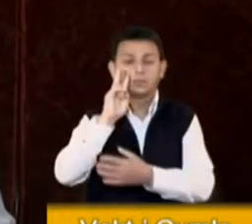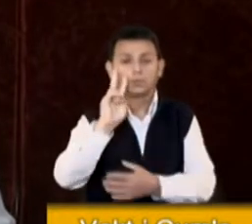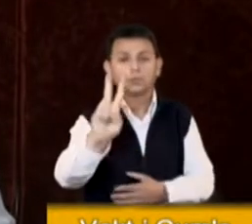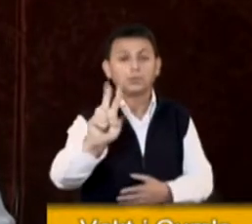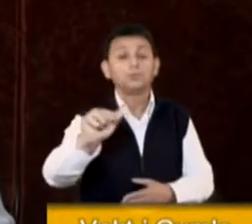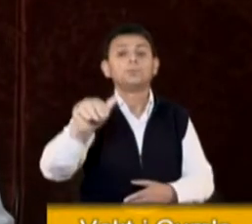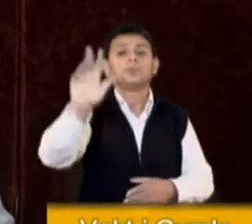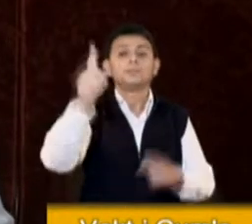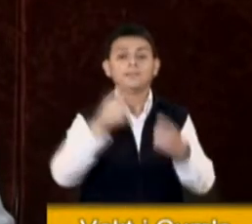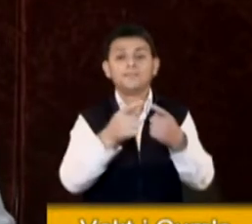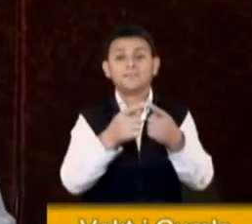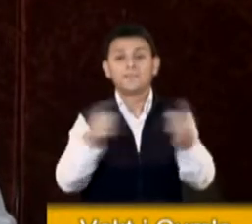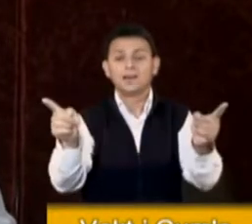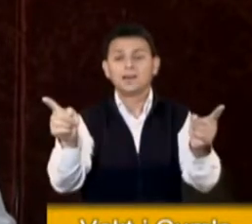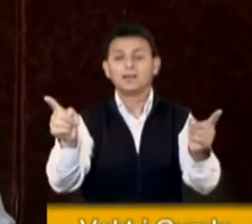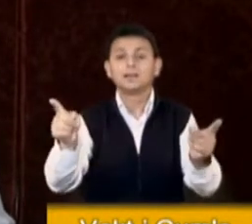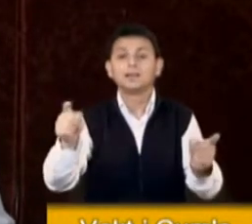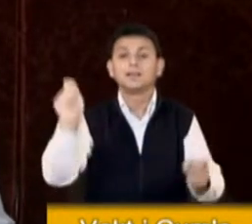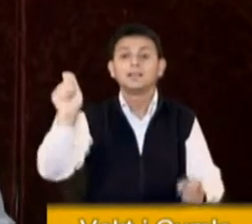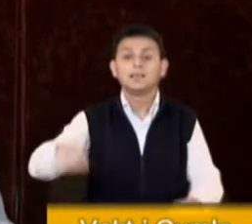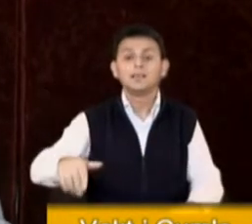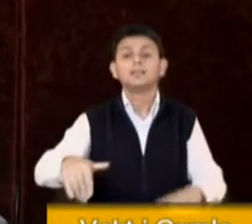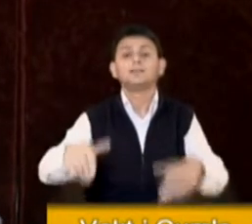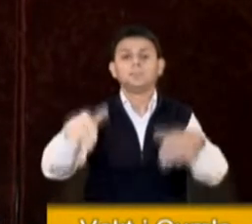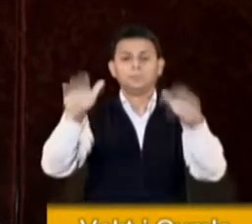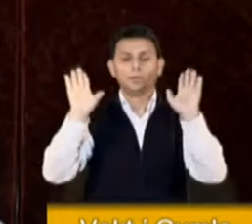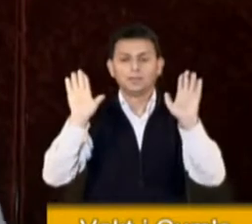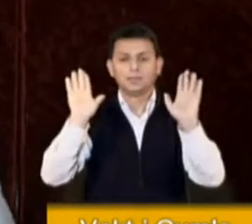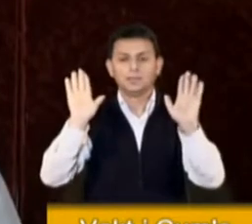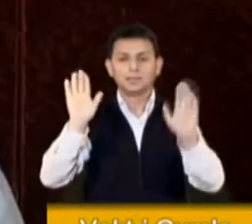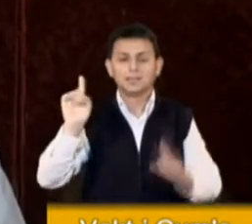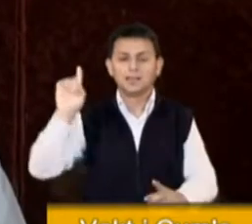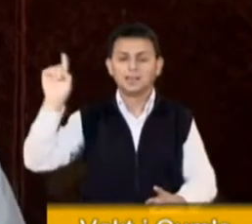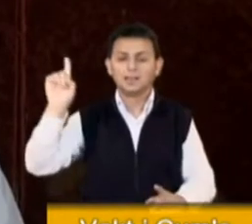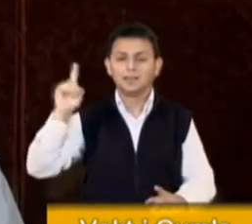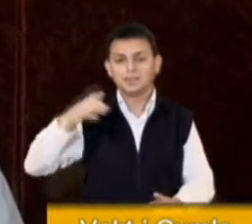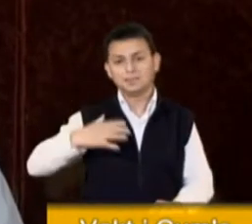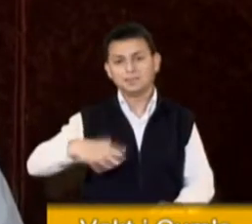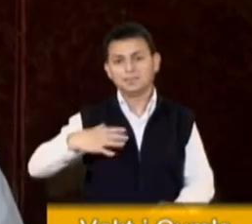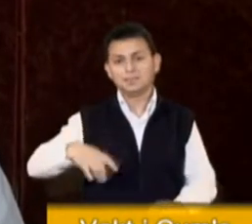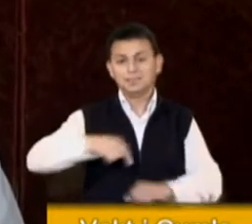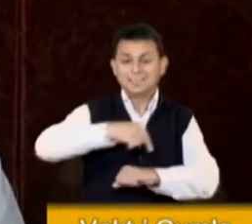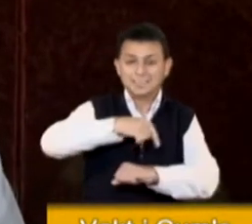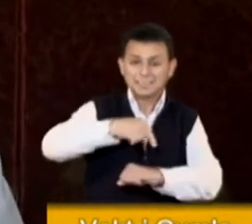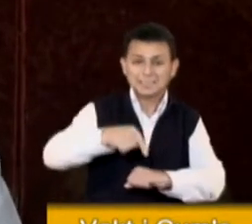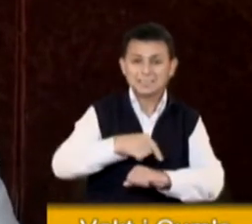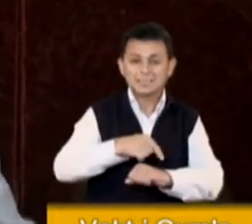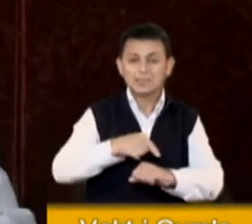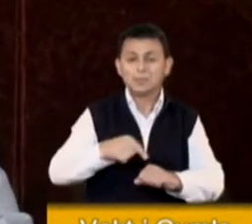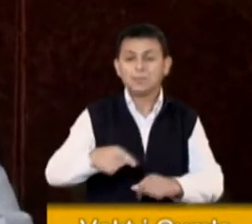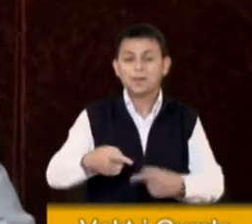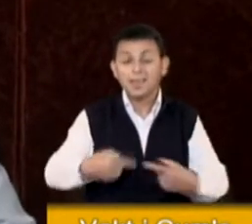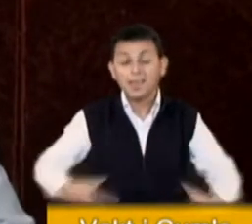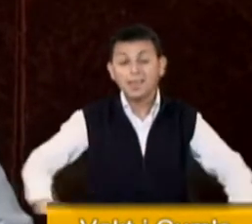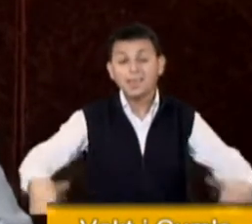Allahu Zülcelal dileyince her şey olur. Muhterem müminler, Allahu Zülcelal dileyince